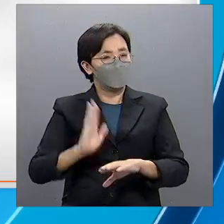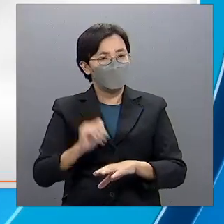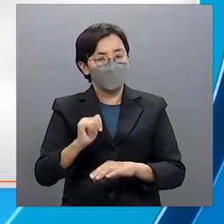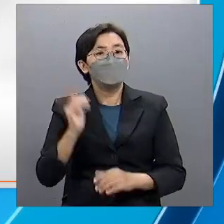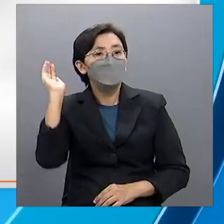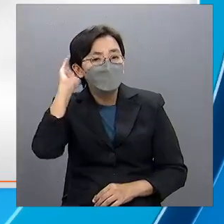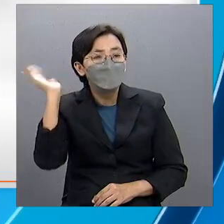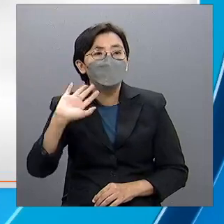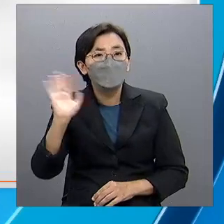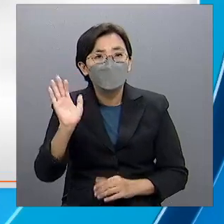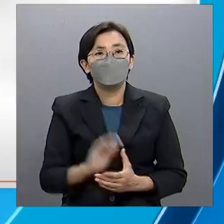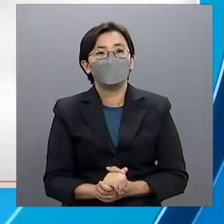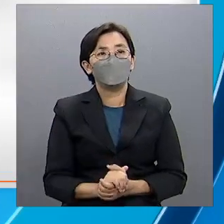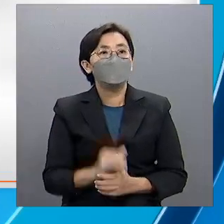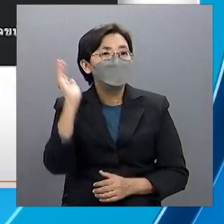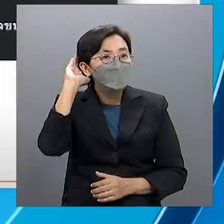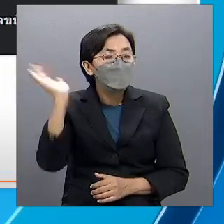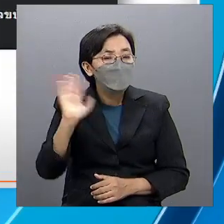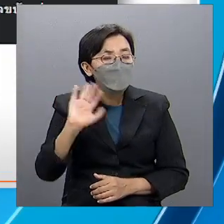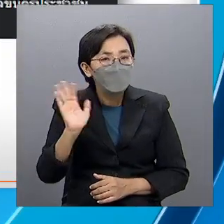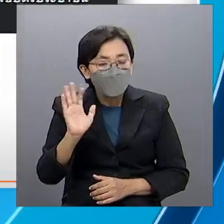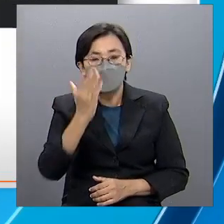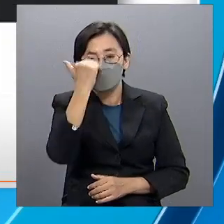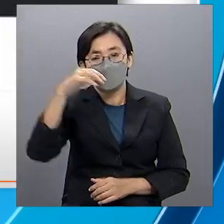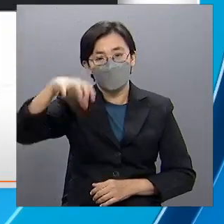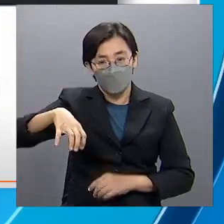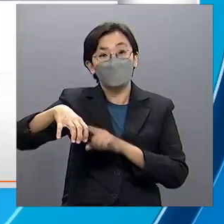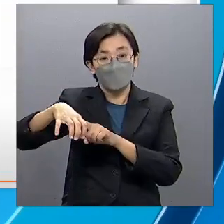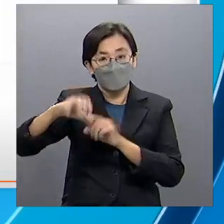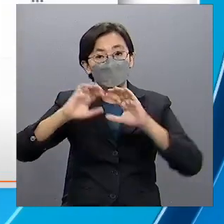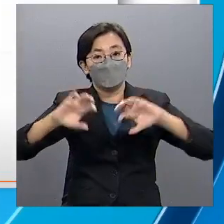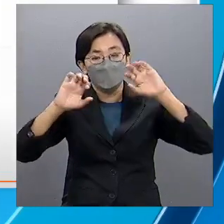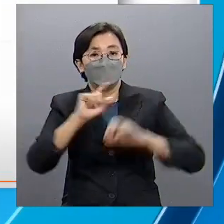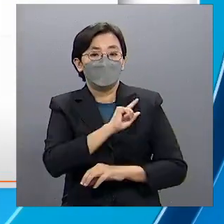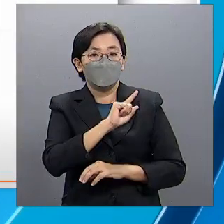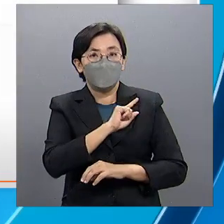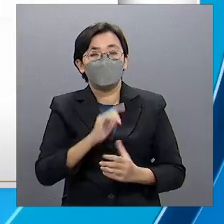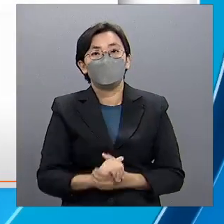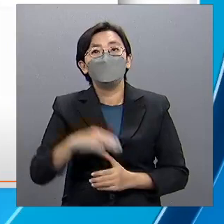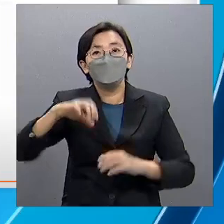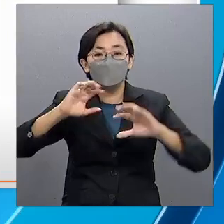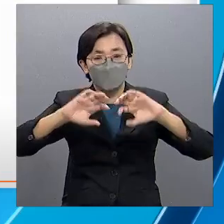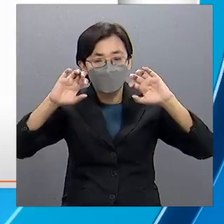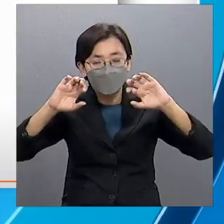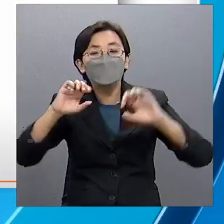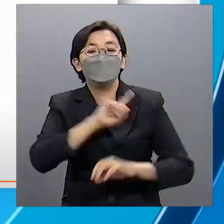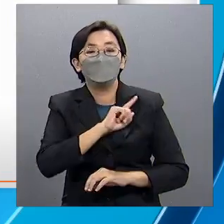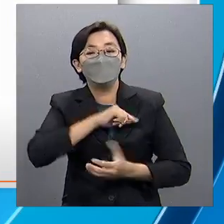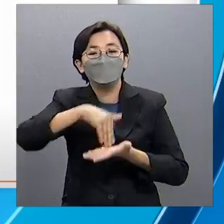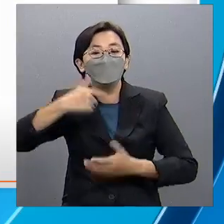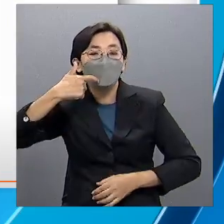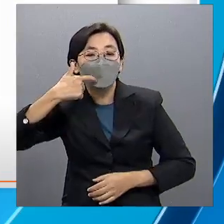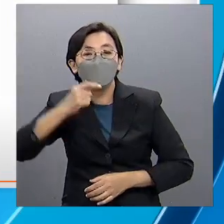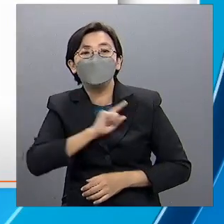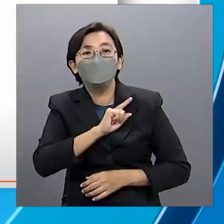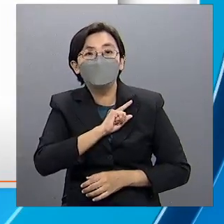ไรเนี่ยโทรเข้าไปที่หน่วยงานของภาครัฐที่เขียนเอาไว้อะค่ะหรือคอลเซ็นเตอร์ถามว่ามีหนังสืออย่างนี้จริ